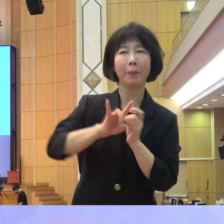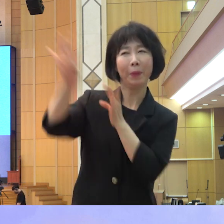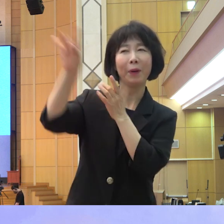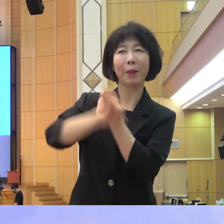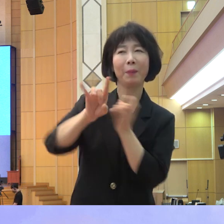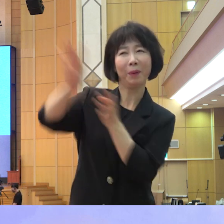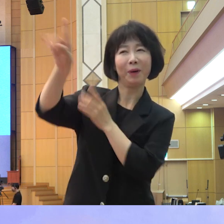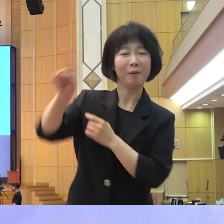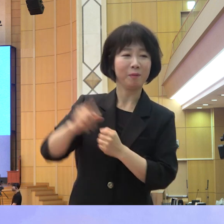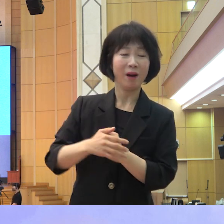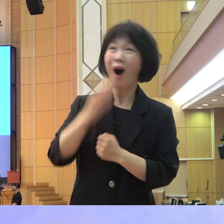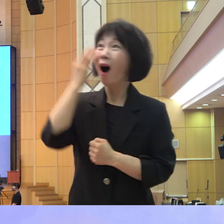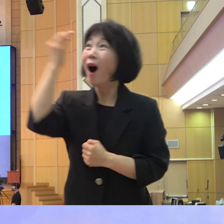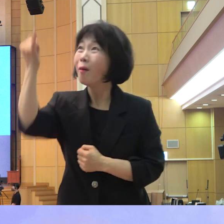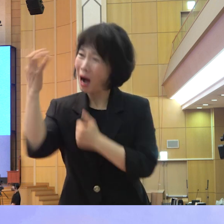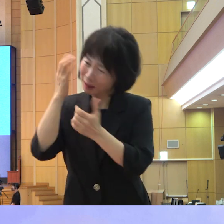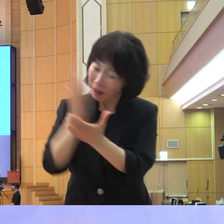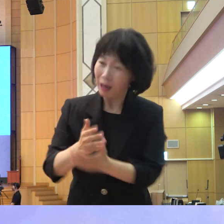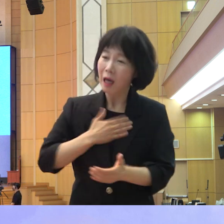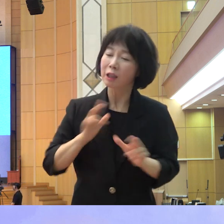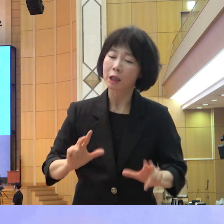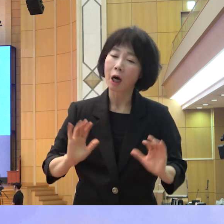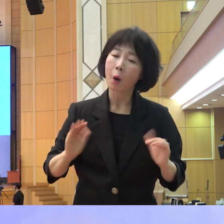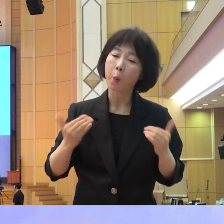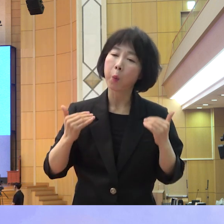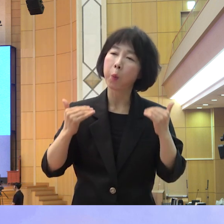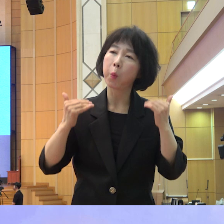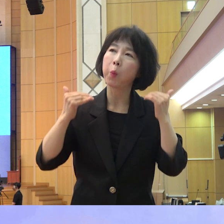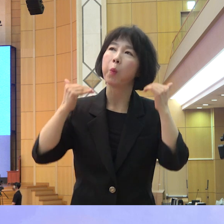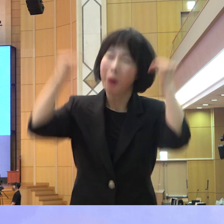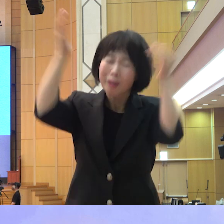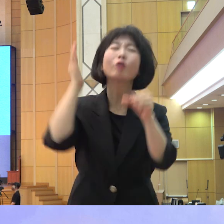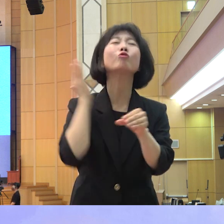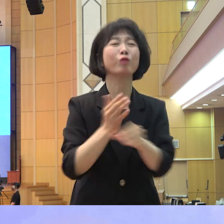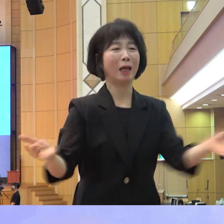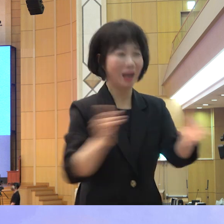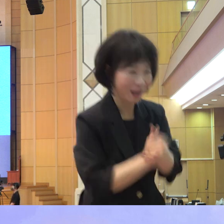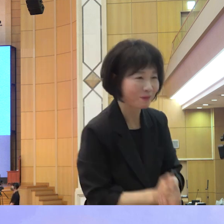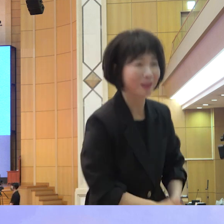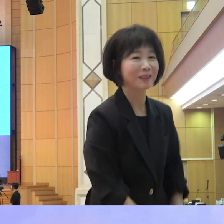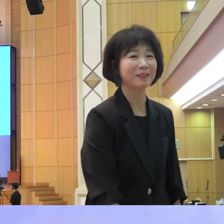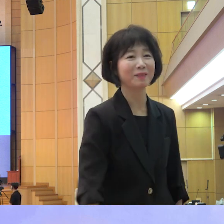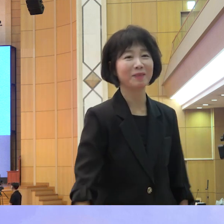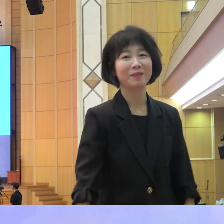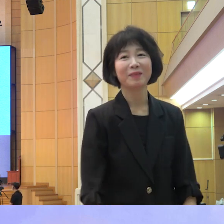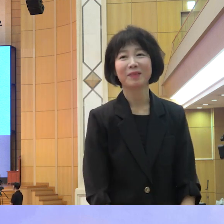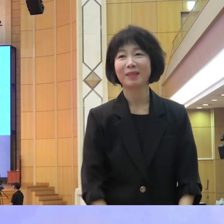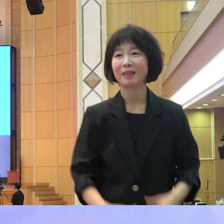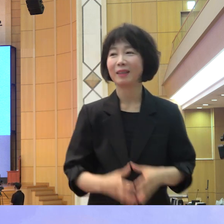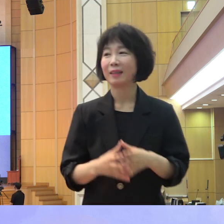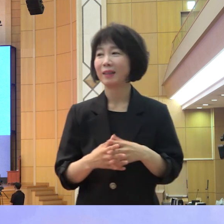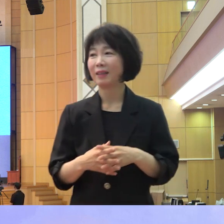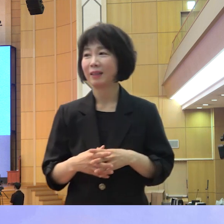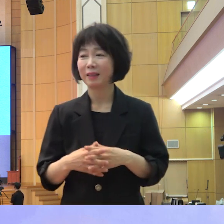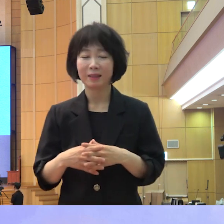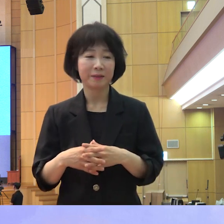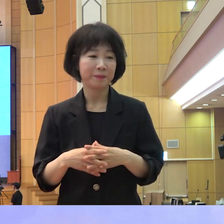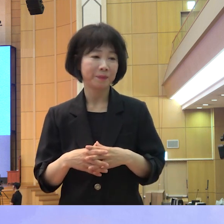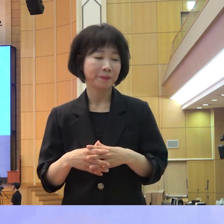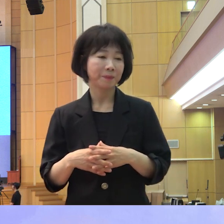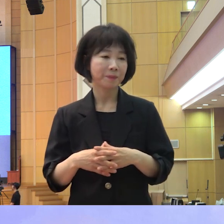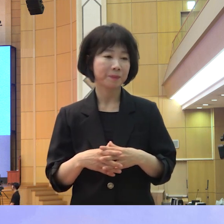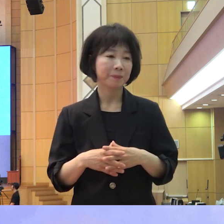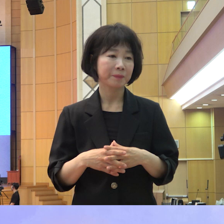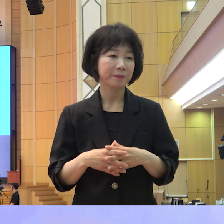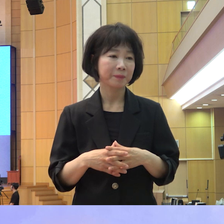돼요. 뭐라고? 나는 뭐 하는 중이라고? 되어가는 중이라고. 알겠지요?